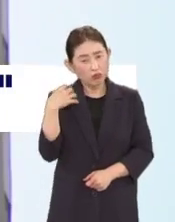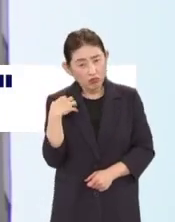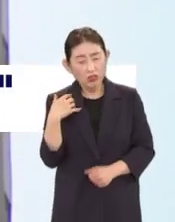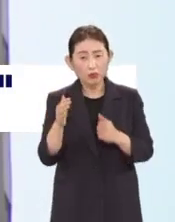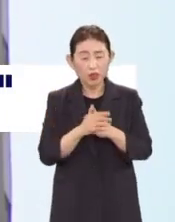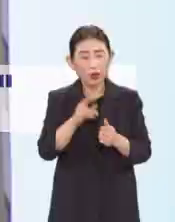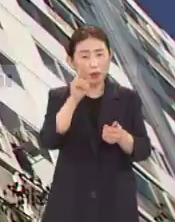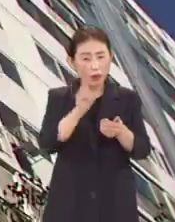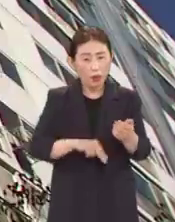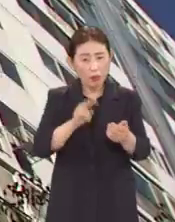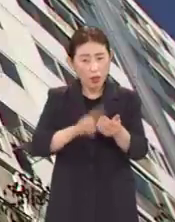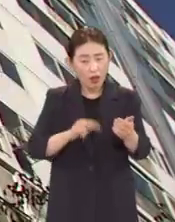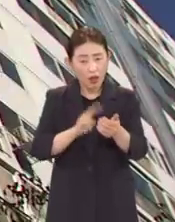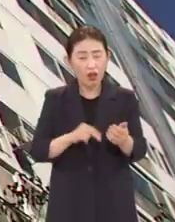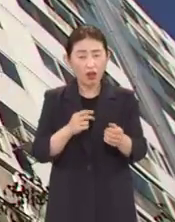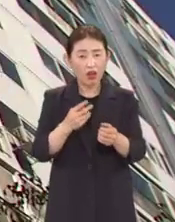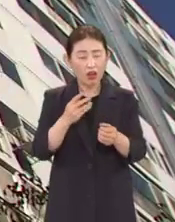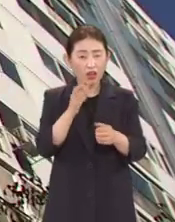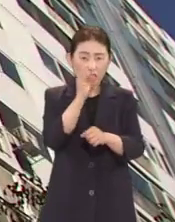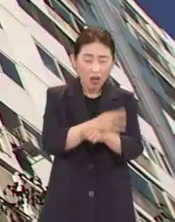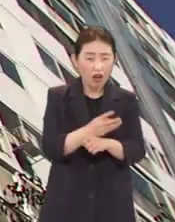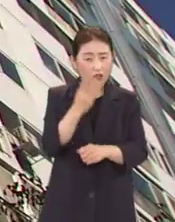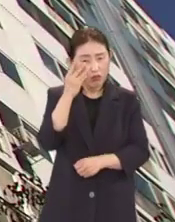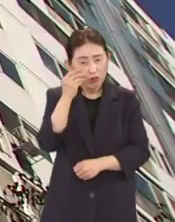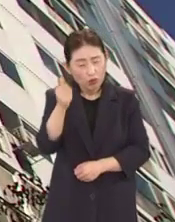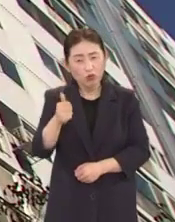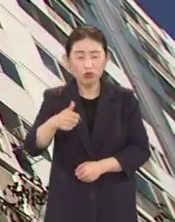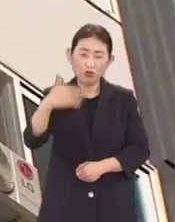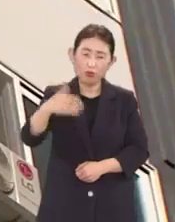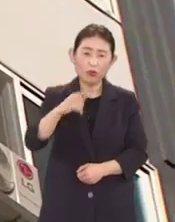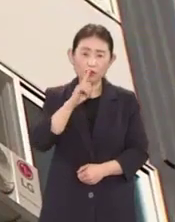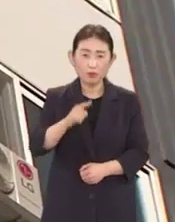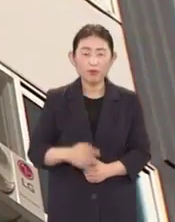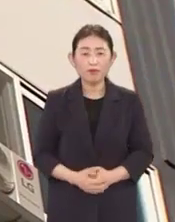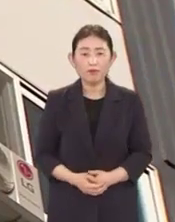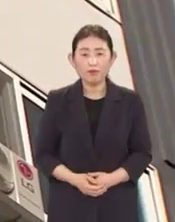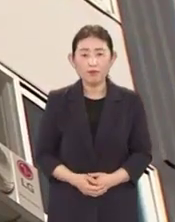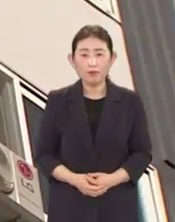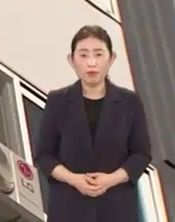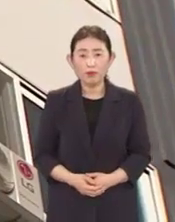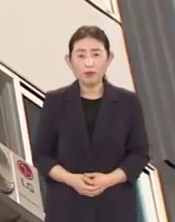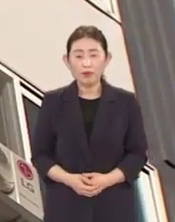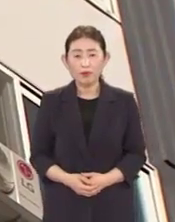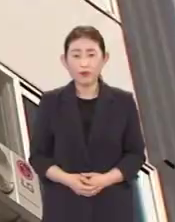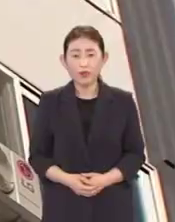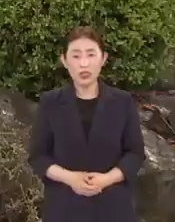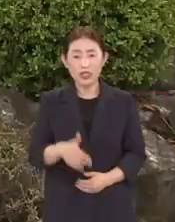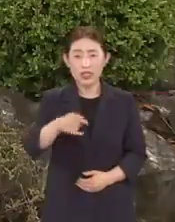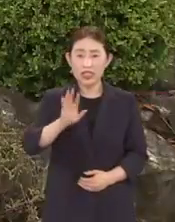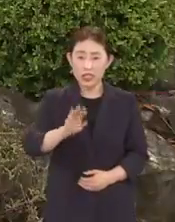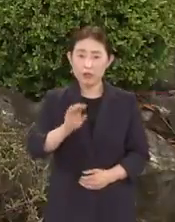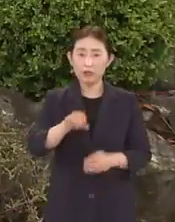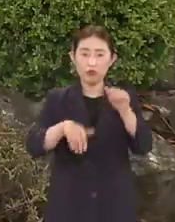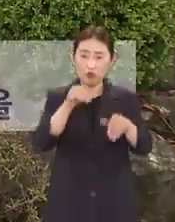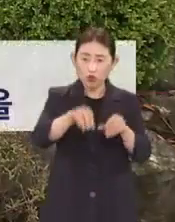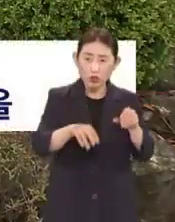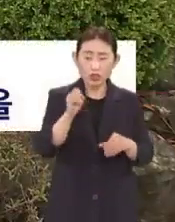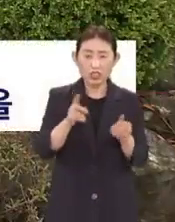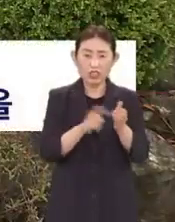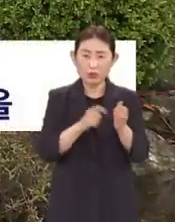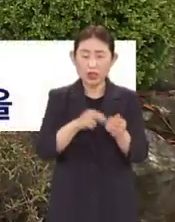거래가 살아나기까지는 좀 더 시간이 필요하다는 전망이 우세합니다 갭투자든지 아니면